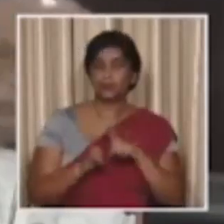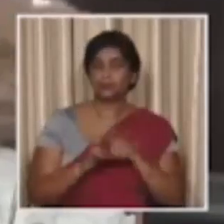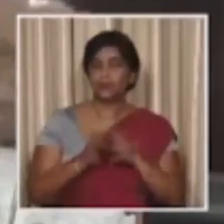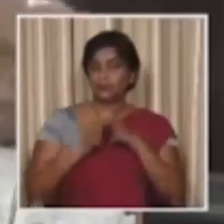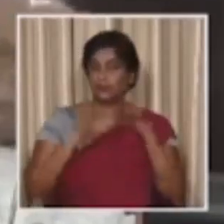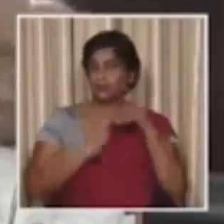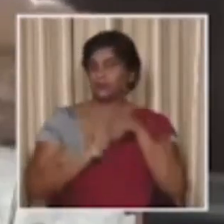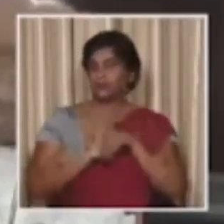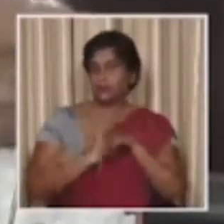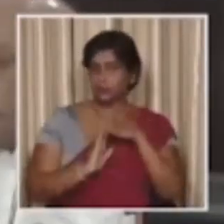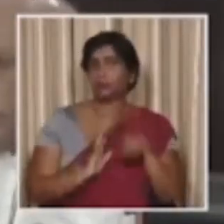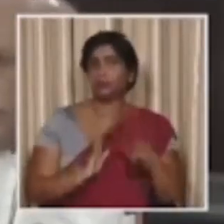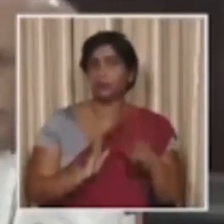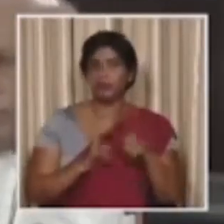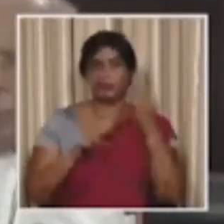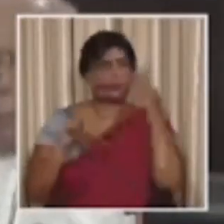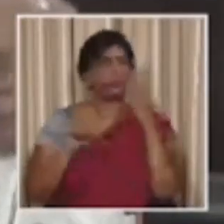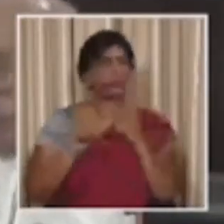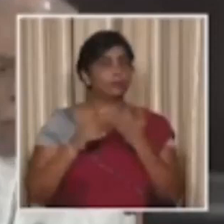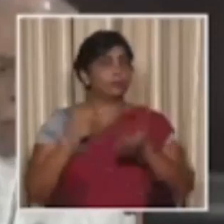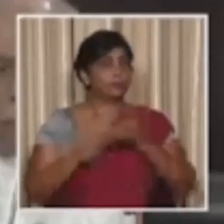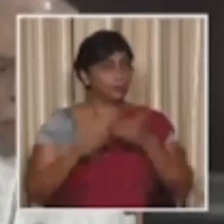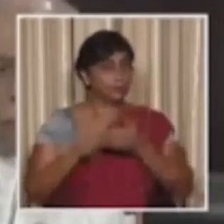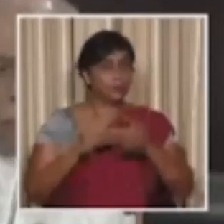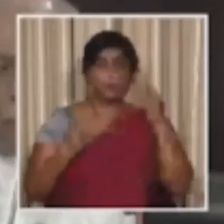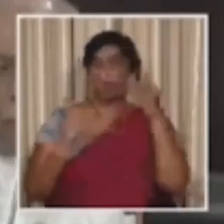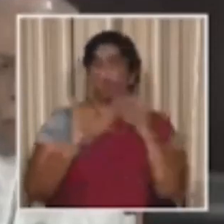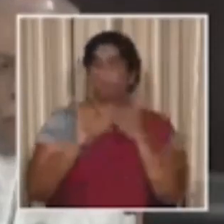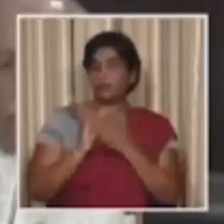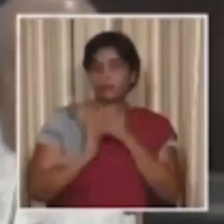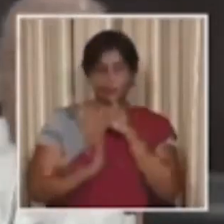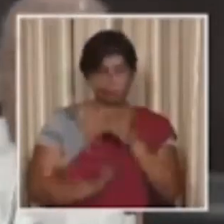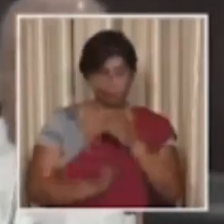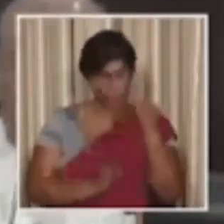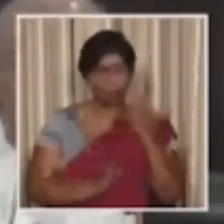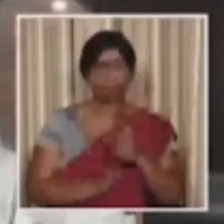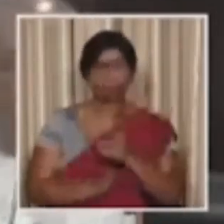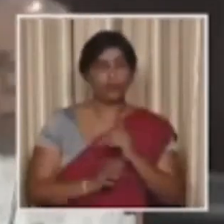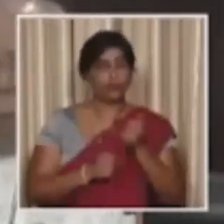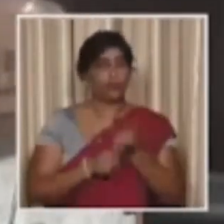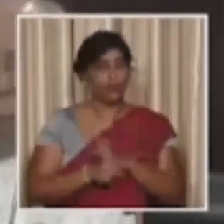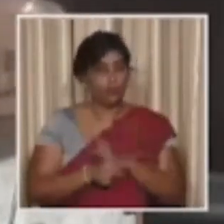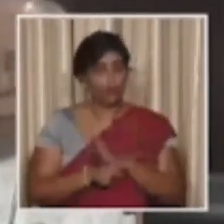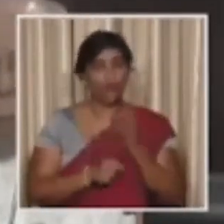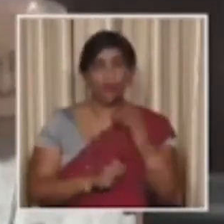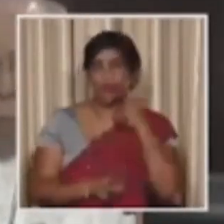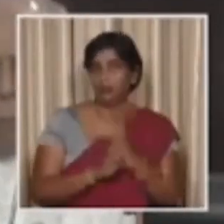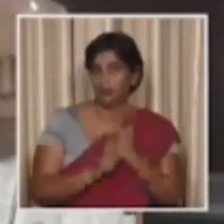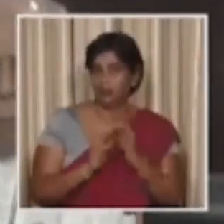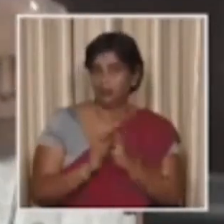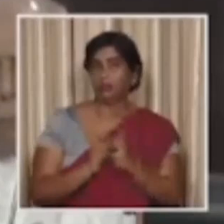වඩාත් පසුබෑමකට ලක් වූ ශ්‍රේෂ්ඨයක් ලෙස ඉදිරි කිරීමේ ශ්‍රේෂ්ඨය හඳුන්වන්න පුළුවන්. කොවිඩ් වසංගතය ආර්ථික